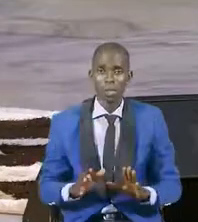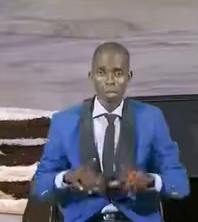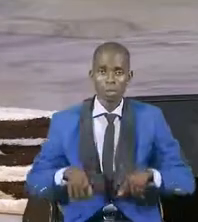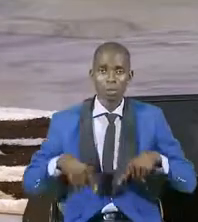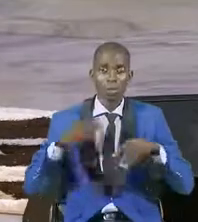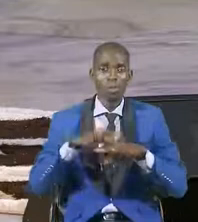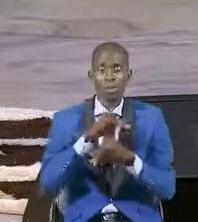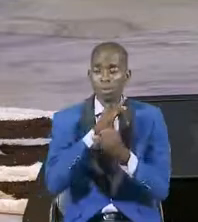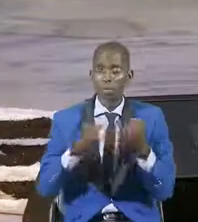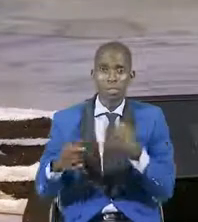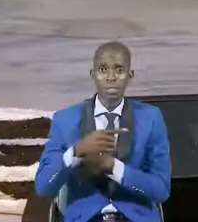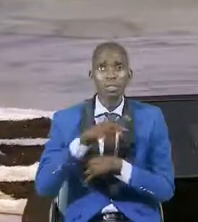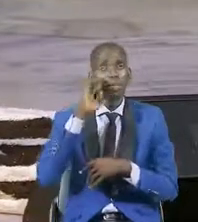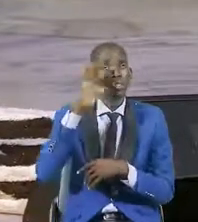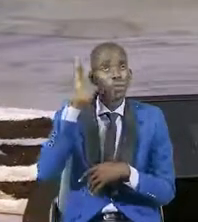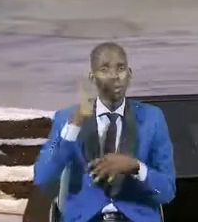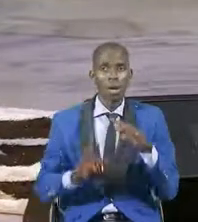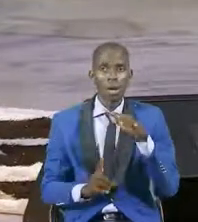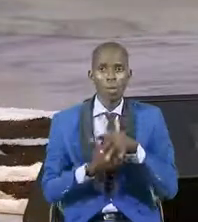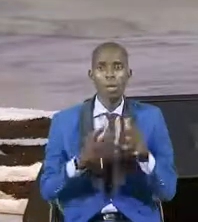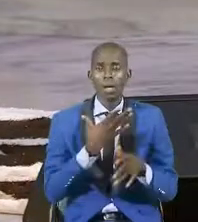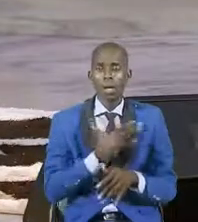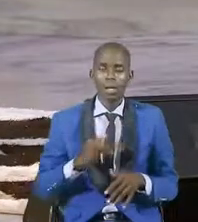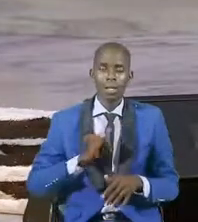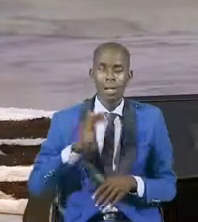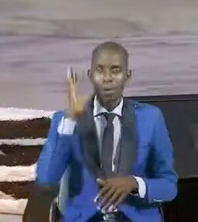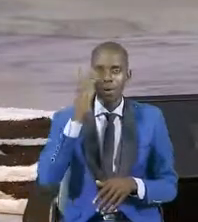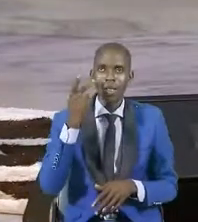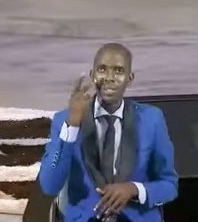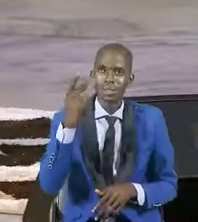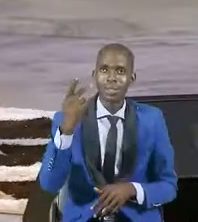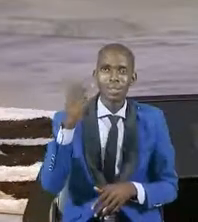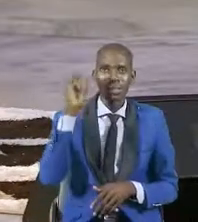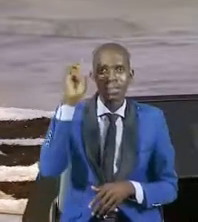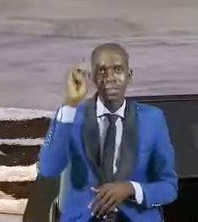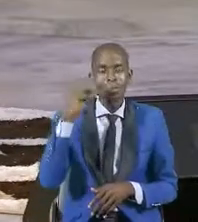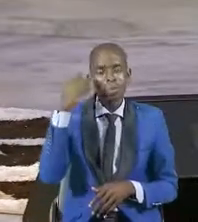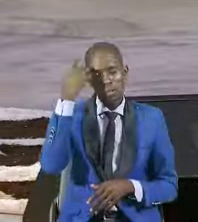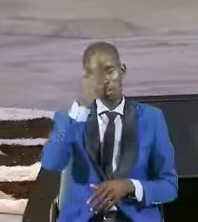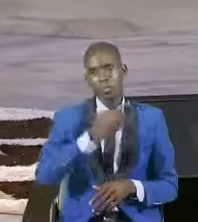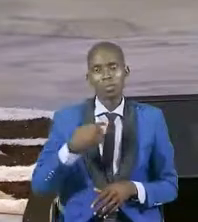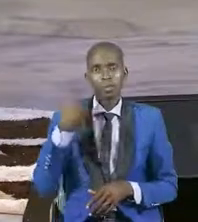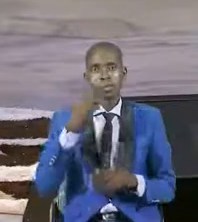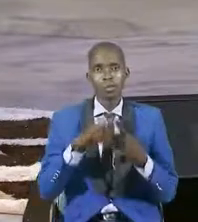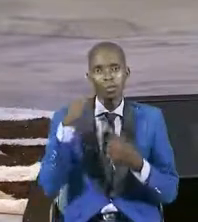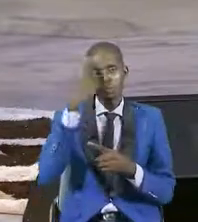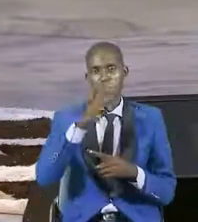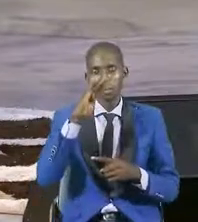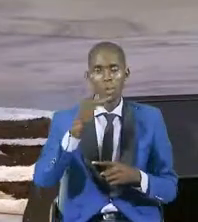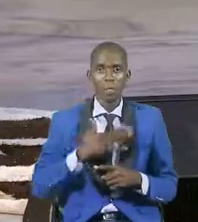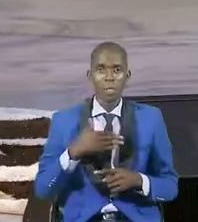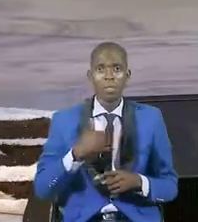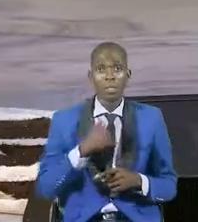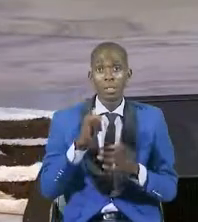Rédempteur vit. Et au dernier jour, il apparaîtra et je le verrai face à face. Et l'homme